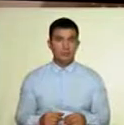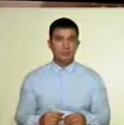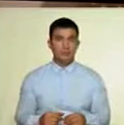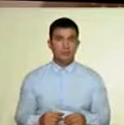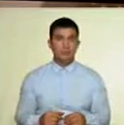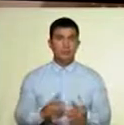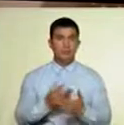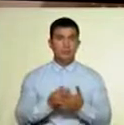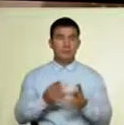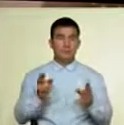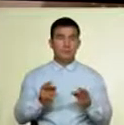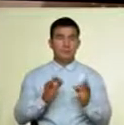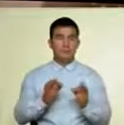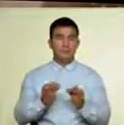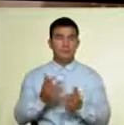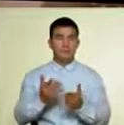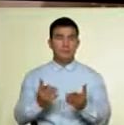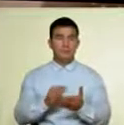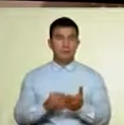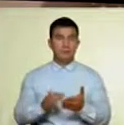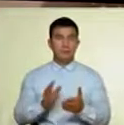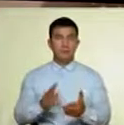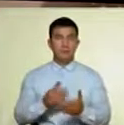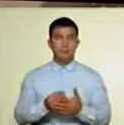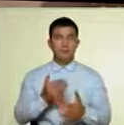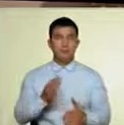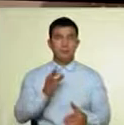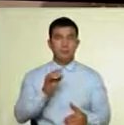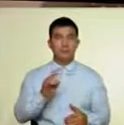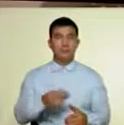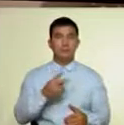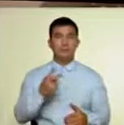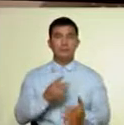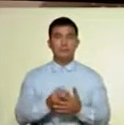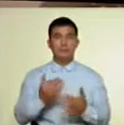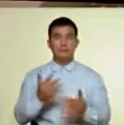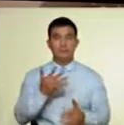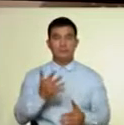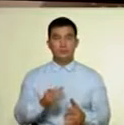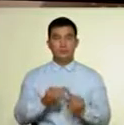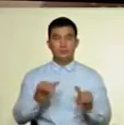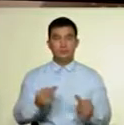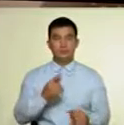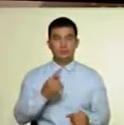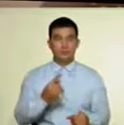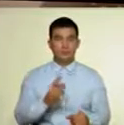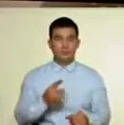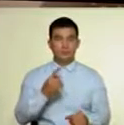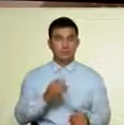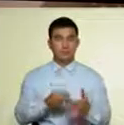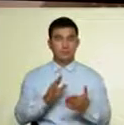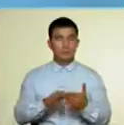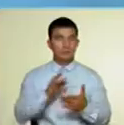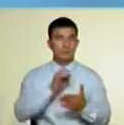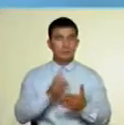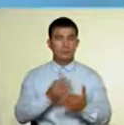Buni standart shaklga keltirish uchun birinchi 0.2 ni 5 ga ko'paytirib olamiz. Demak bizda 1 bo'ladi. 1 ni yozmaymiz.